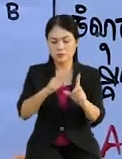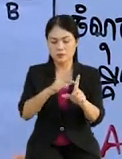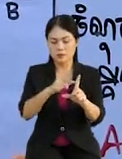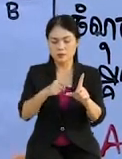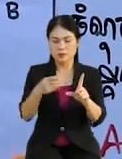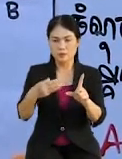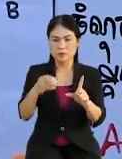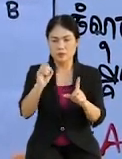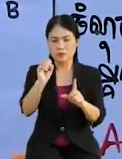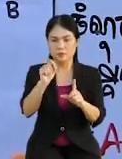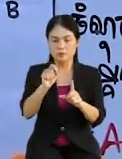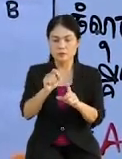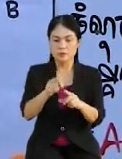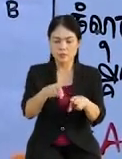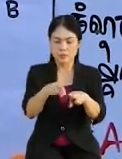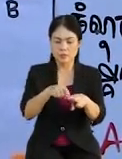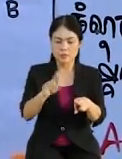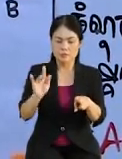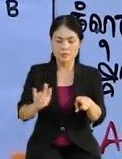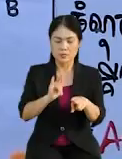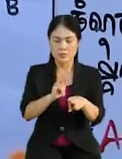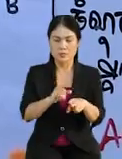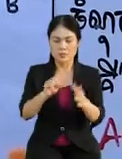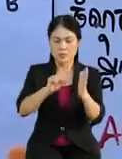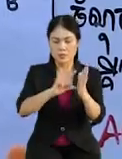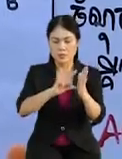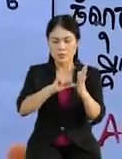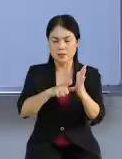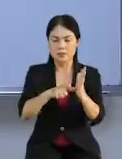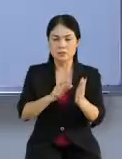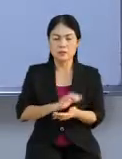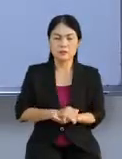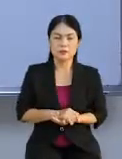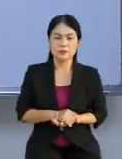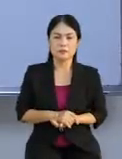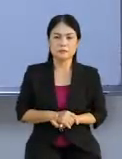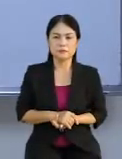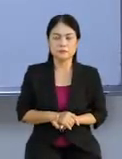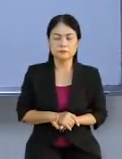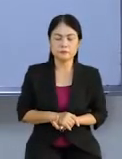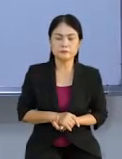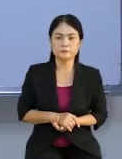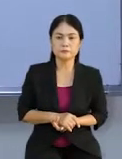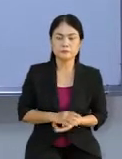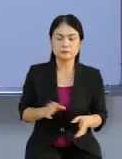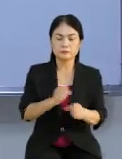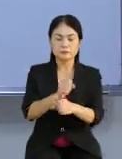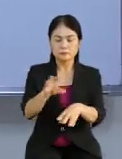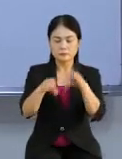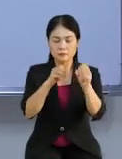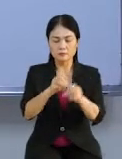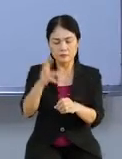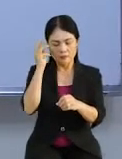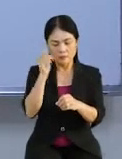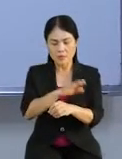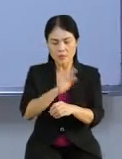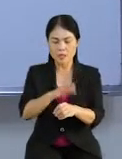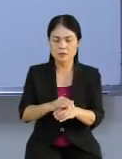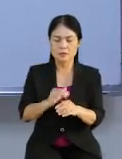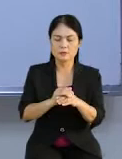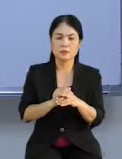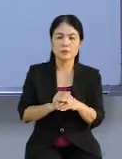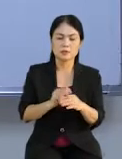rễ đòi pra bằng toát nâng đại chiến và chân dương bàn tiền hỏi chân sự không tập ổn ổn ổn ổn